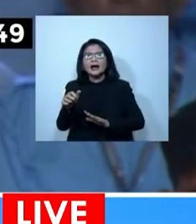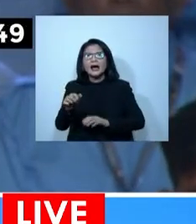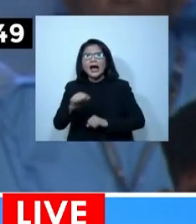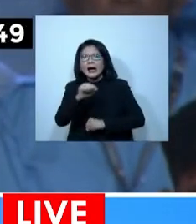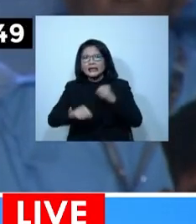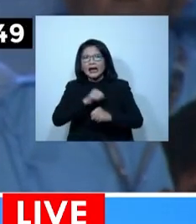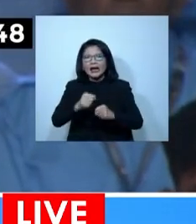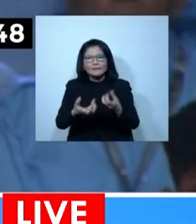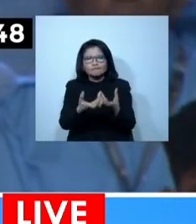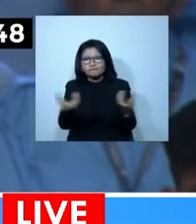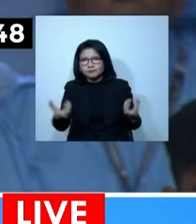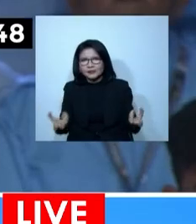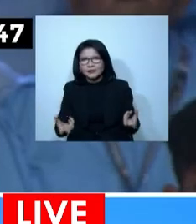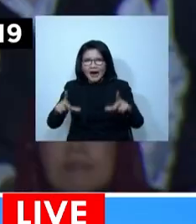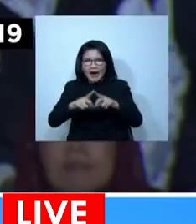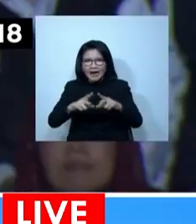tidak semua harapan yang kami